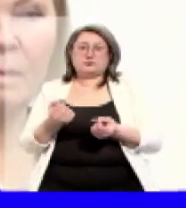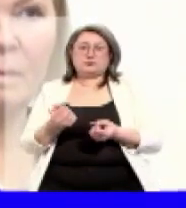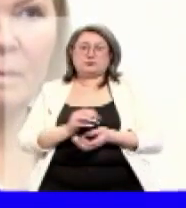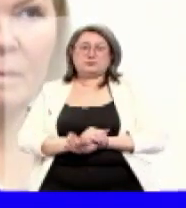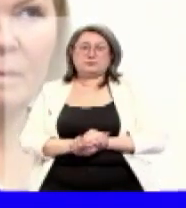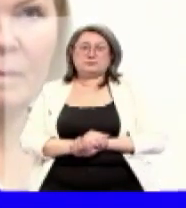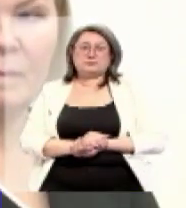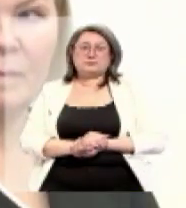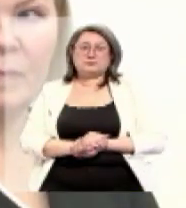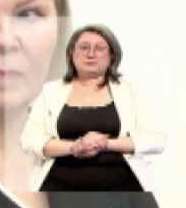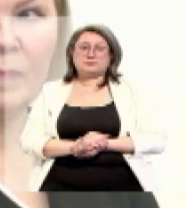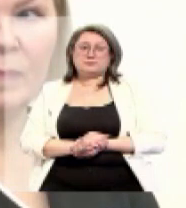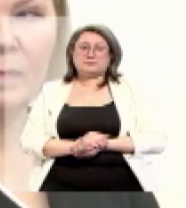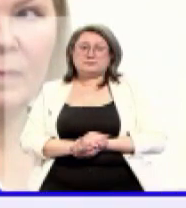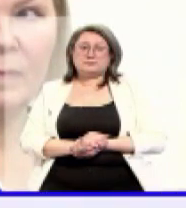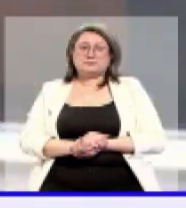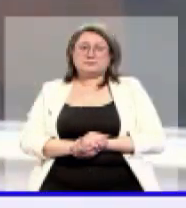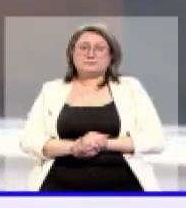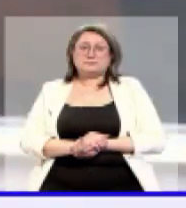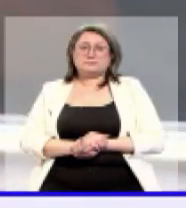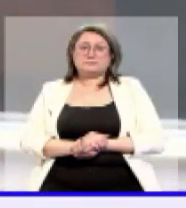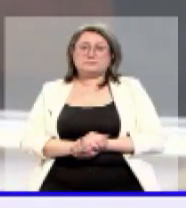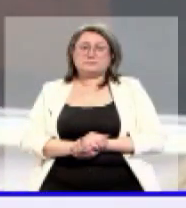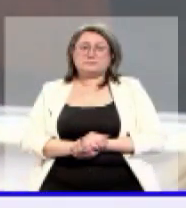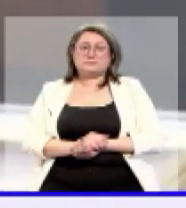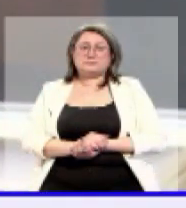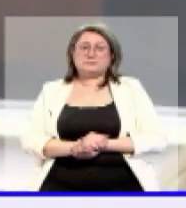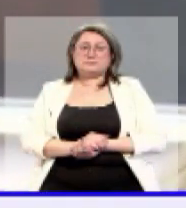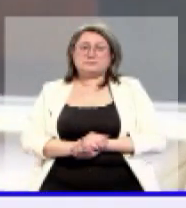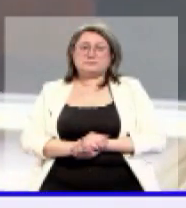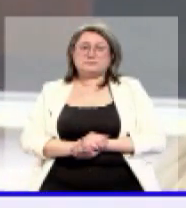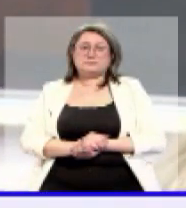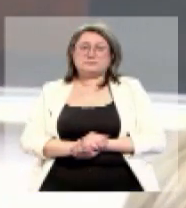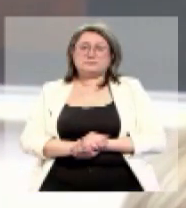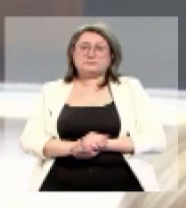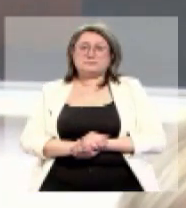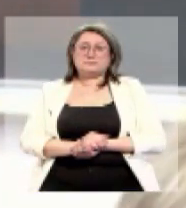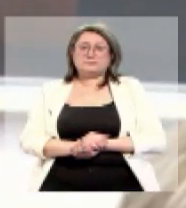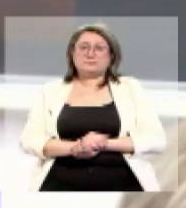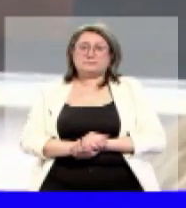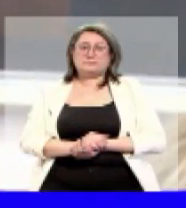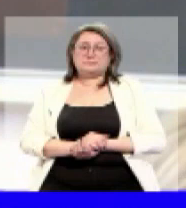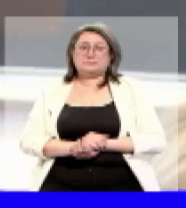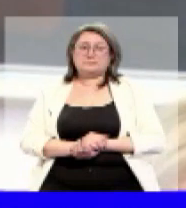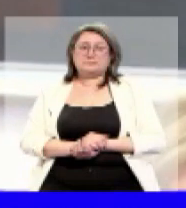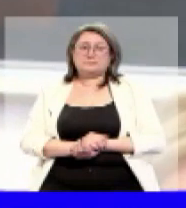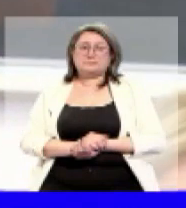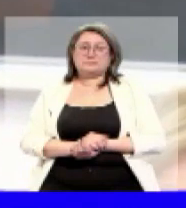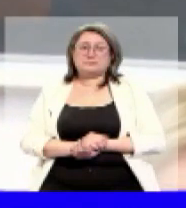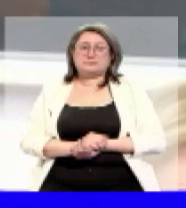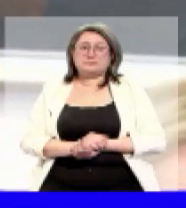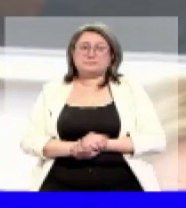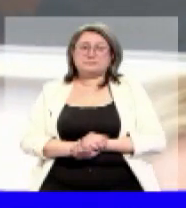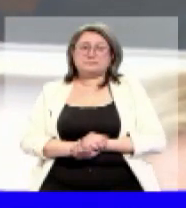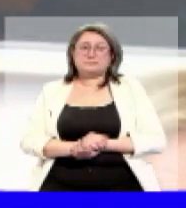Жабдықтардың жасалуы, жаңартылуы, мысалы, жеткізушілердің өз тарапынан жасалатындығын мысалы естіп отырмын. Бұл да